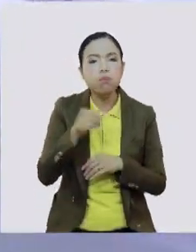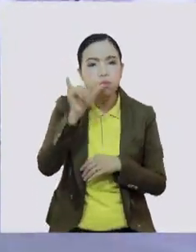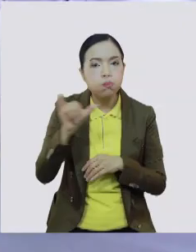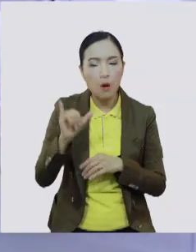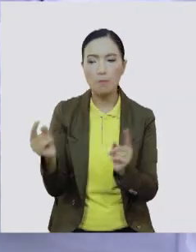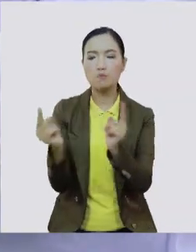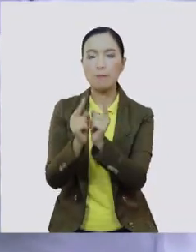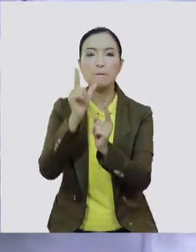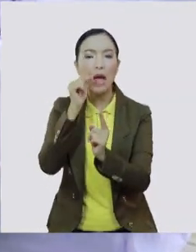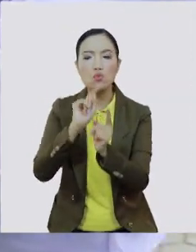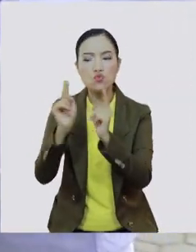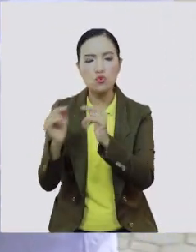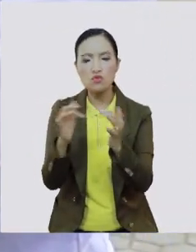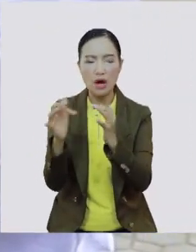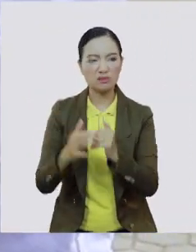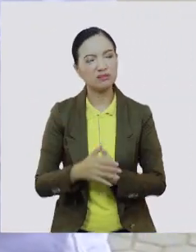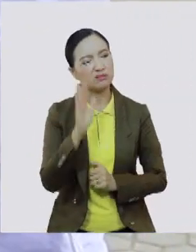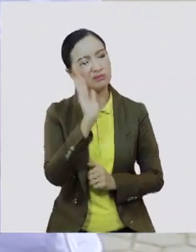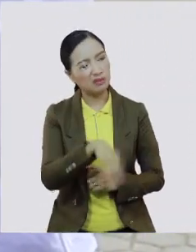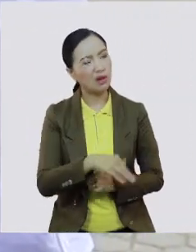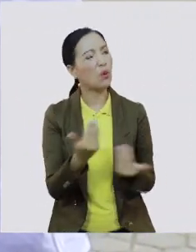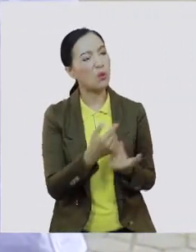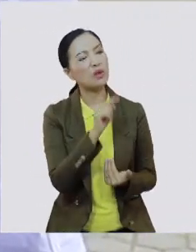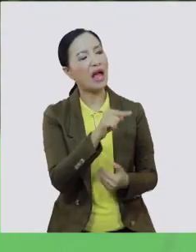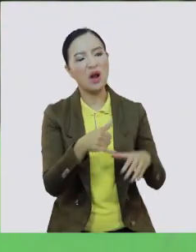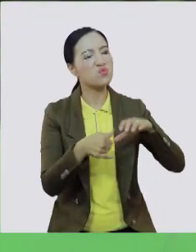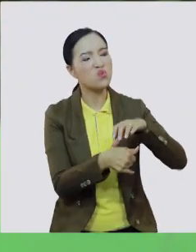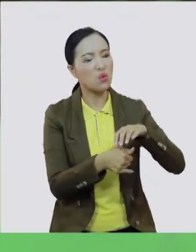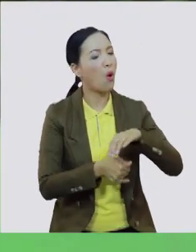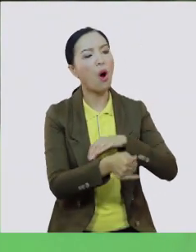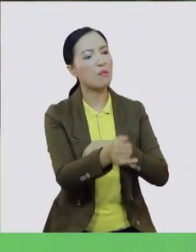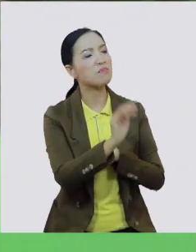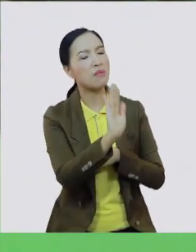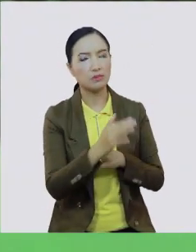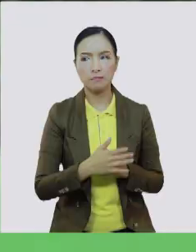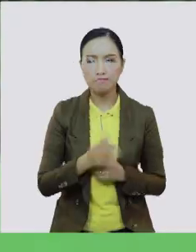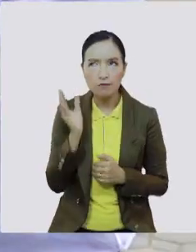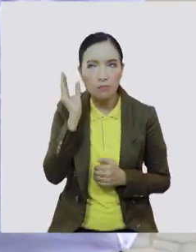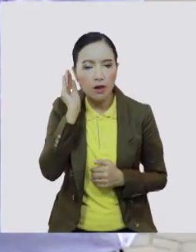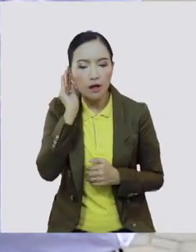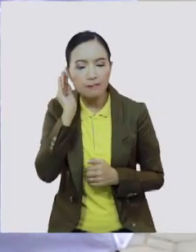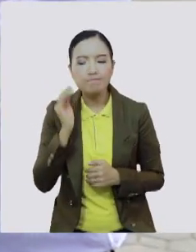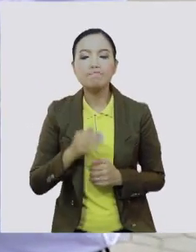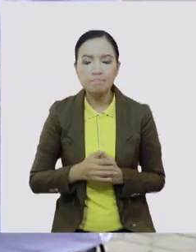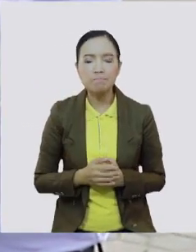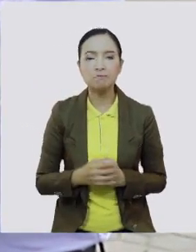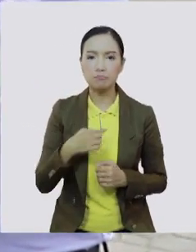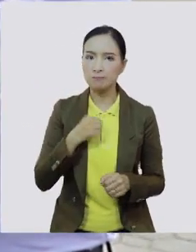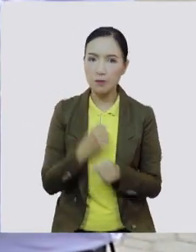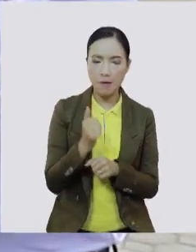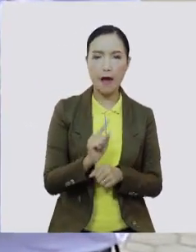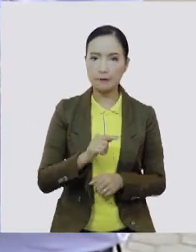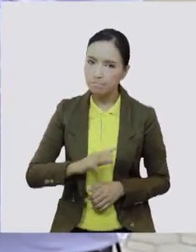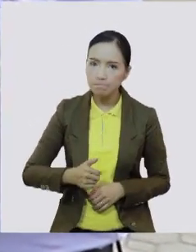คนนึงถามคุยกับแม่ลูกแกคงไม่ได้ไปไหนหรอกว่าแล้วก็ณวันนั้นล่ะค่ะทำให้หนูแบบฉันจะทำยังไงให้ตัวฉันดี